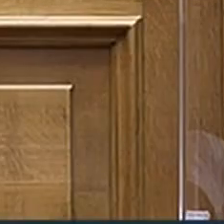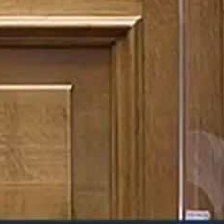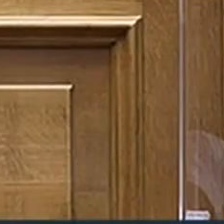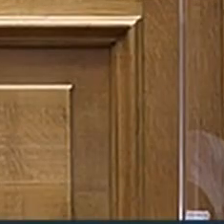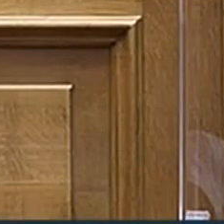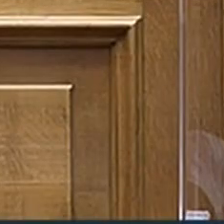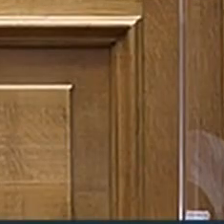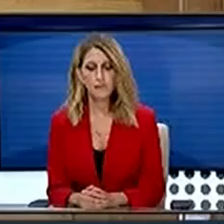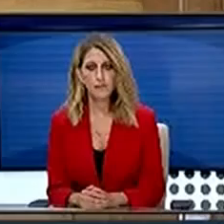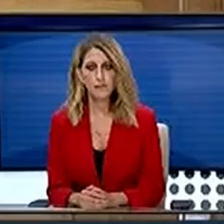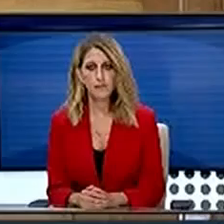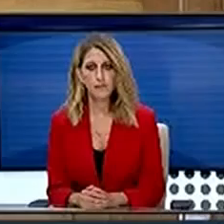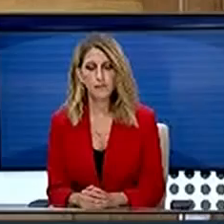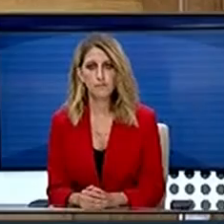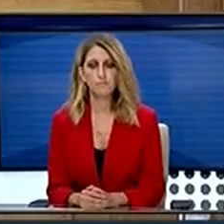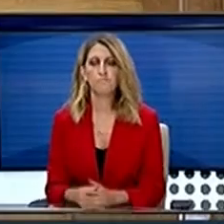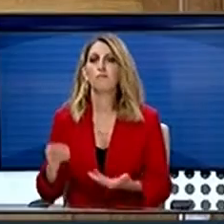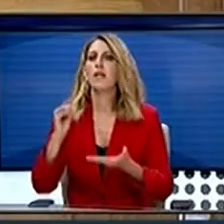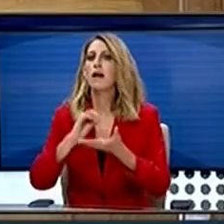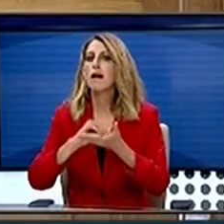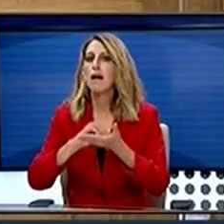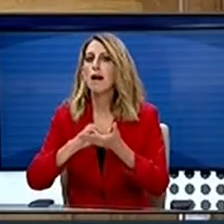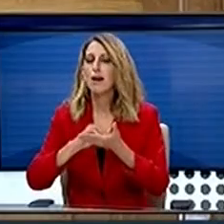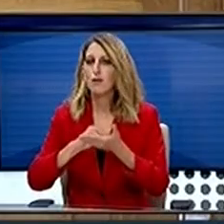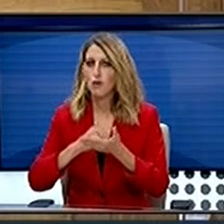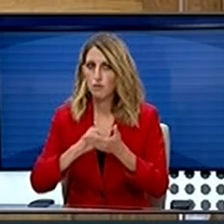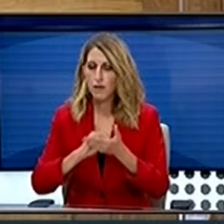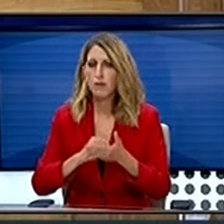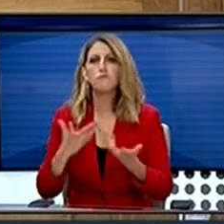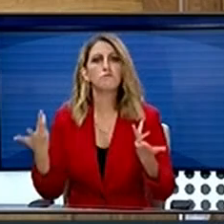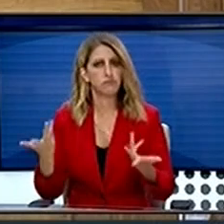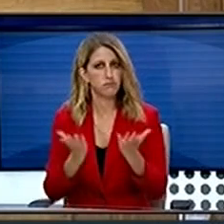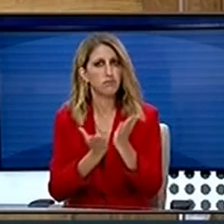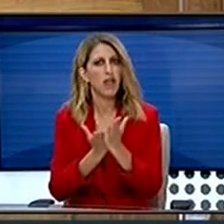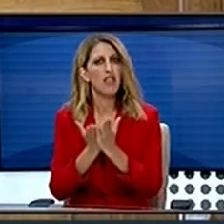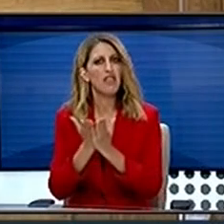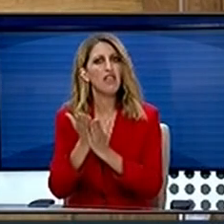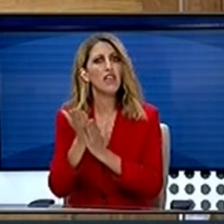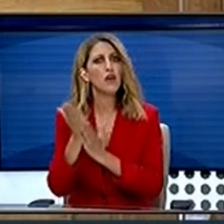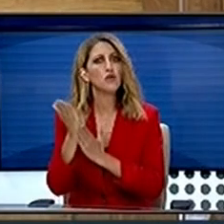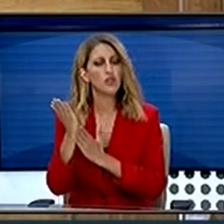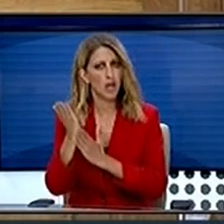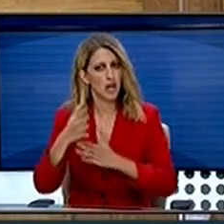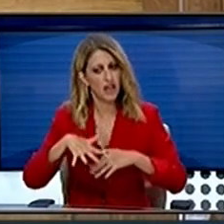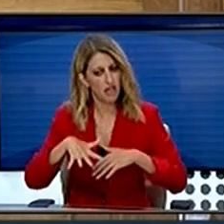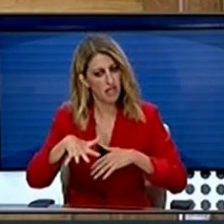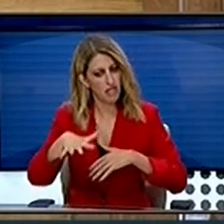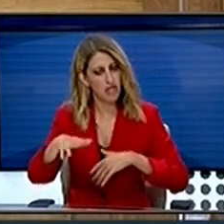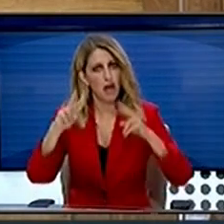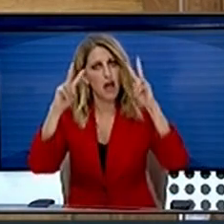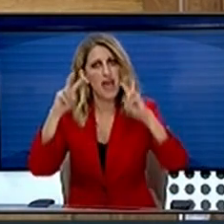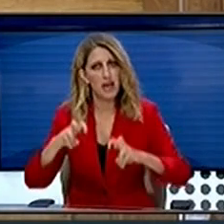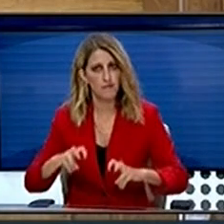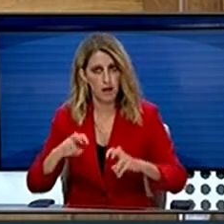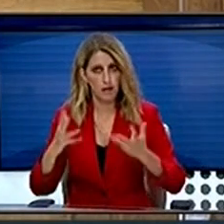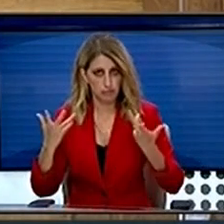σήμερα, ενώ έχει ενεργοποιηθεί και η δικαιοσύνη σε επίπεδο εισαγγελέα του